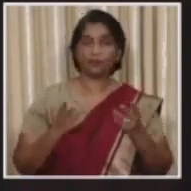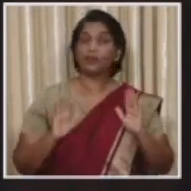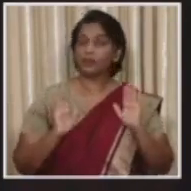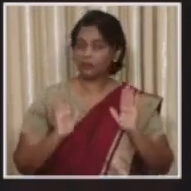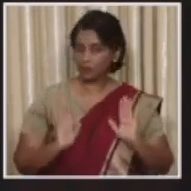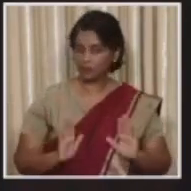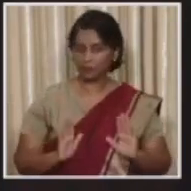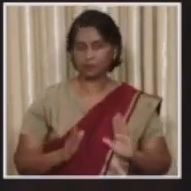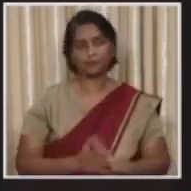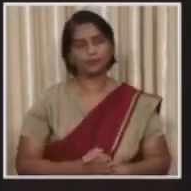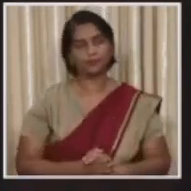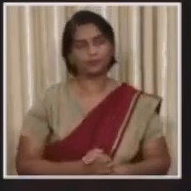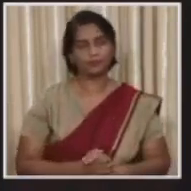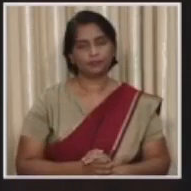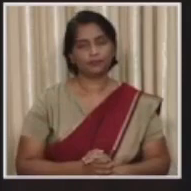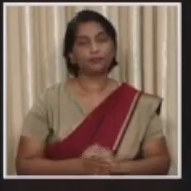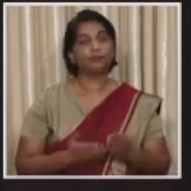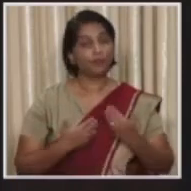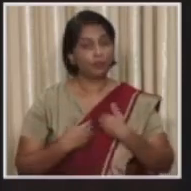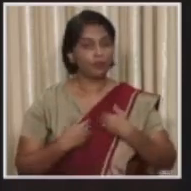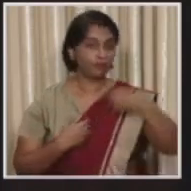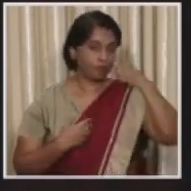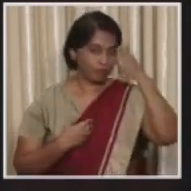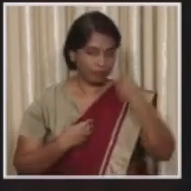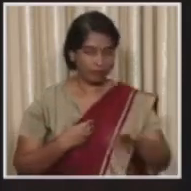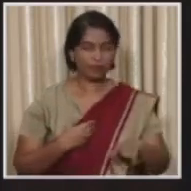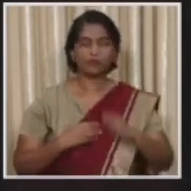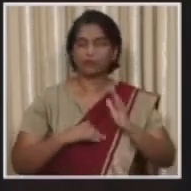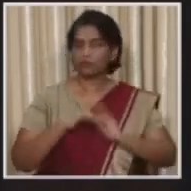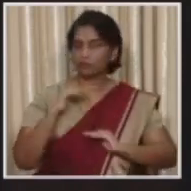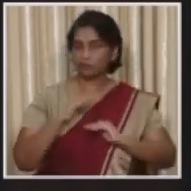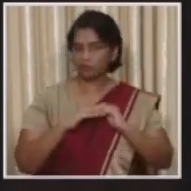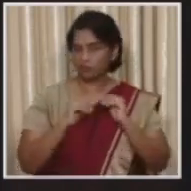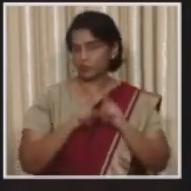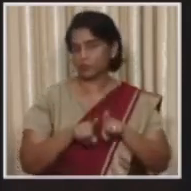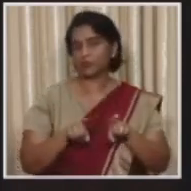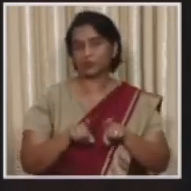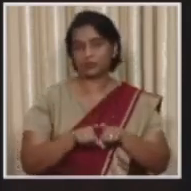හැබැයි අපි දැක්කා ප්‍රායෝගිකව